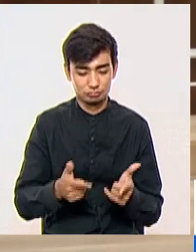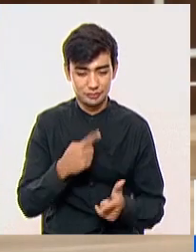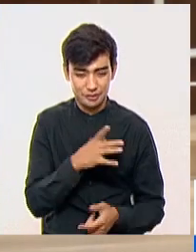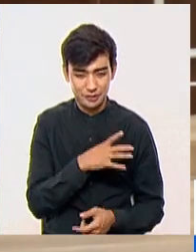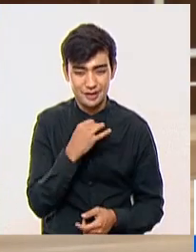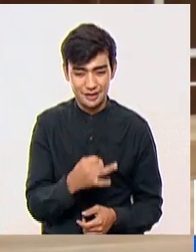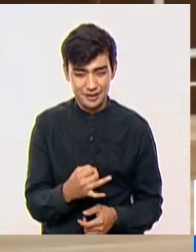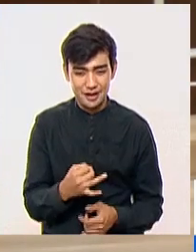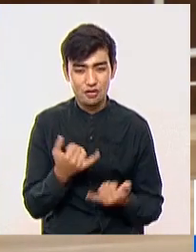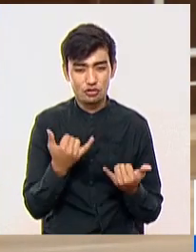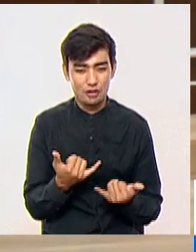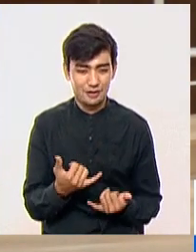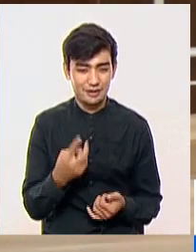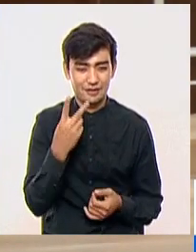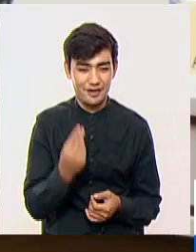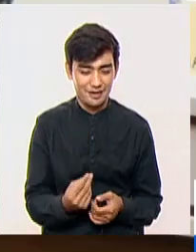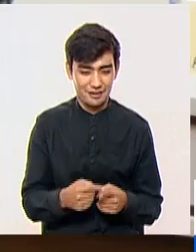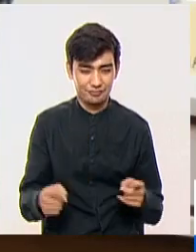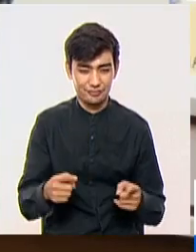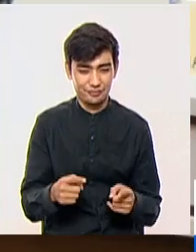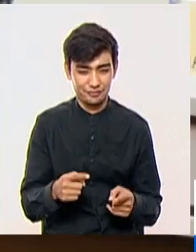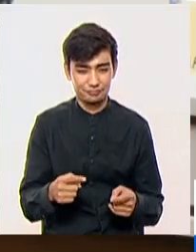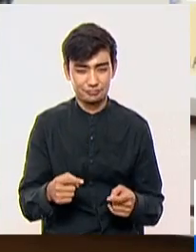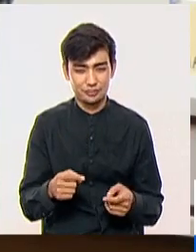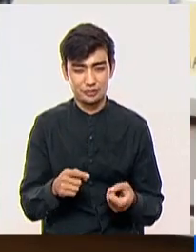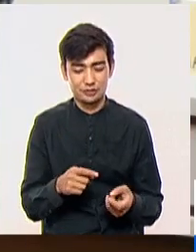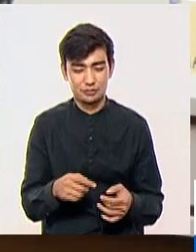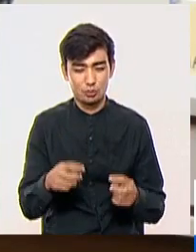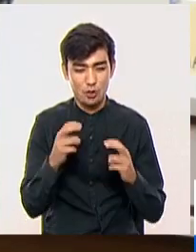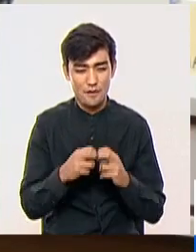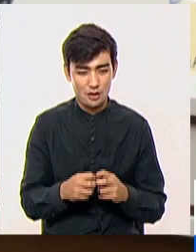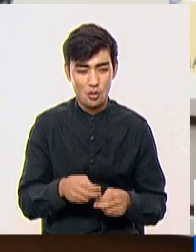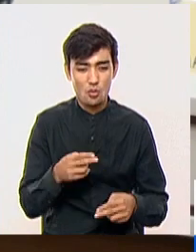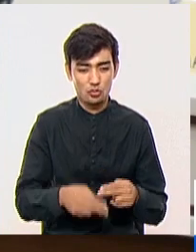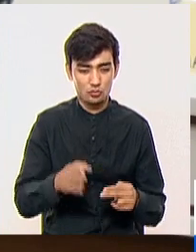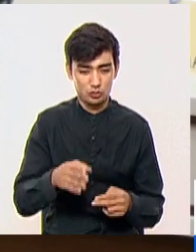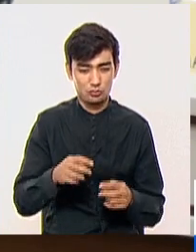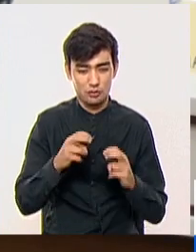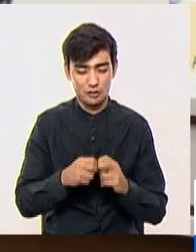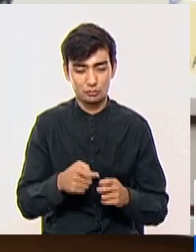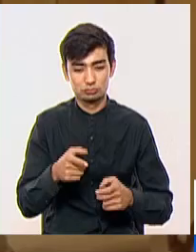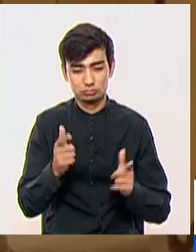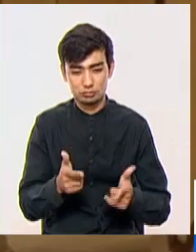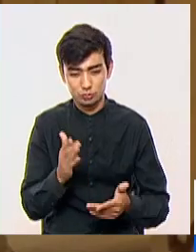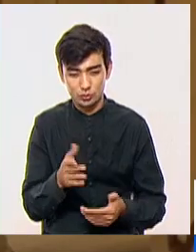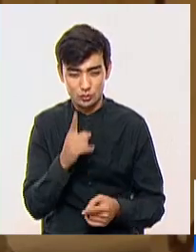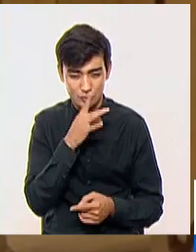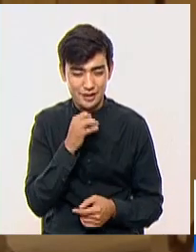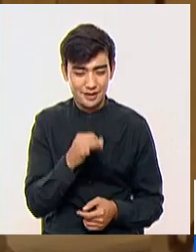Айта кетейік, енді 2 күнде үміткерлердің сәйкестігін тексеру мерзімі аяқталады. Сосын үгіт насихат